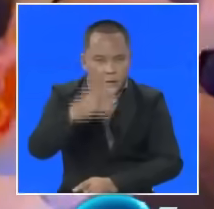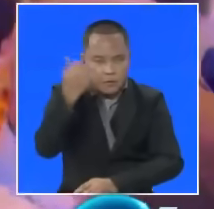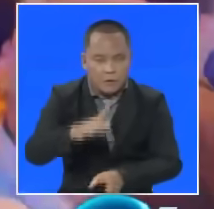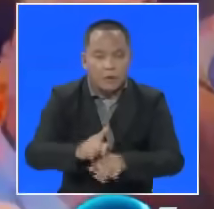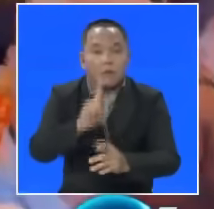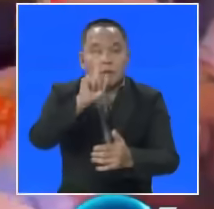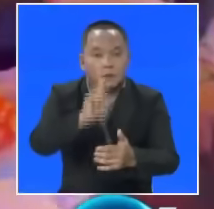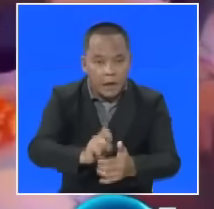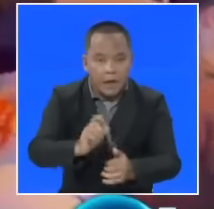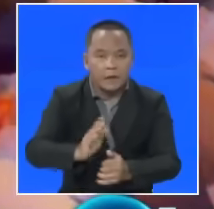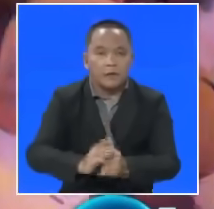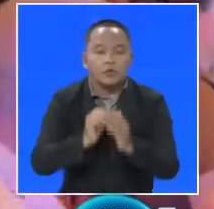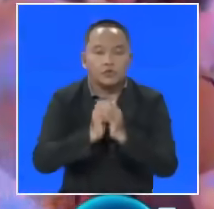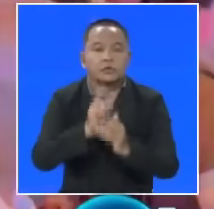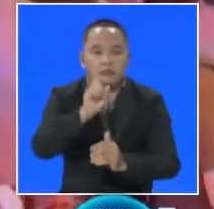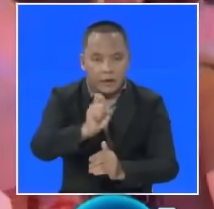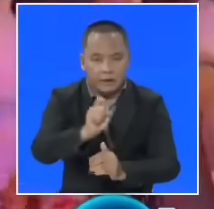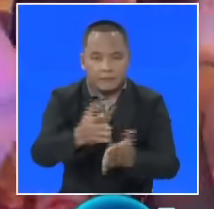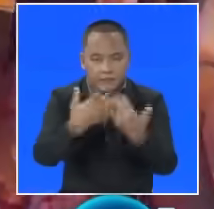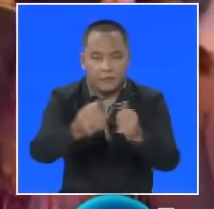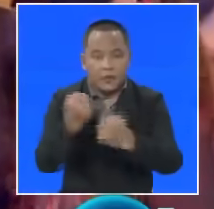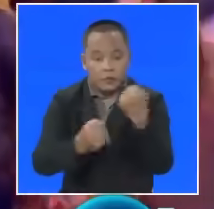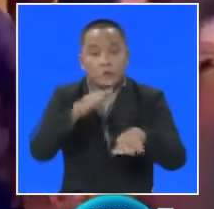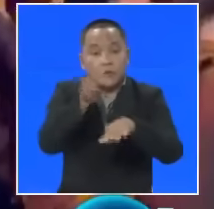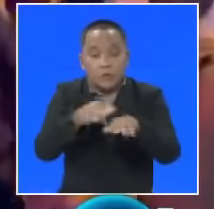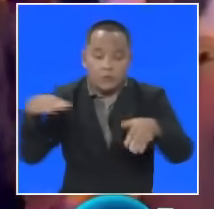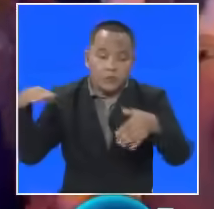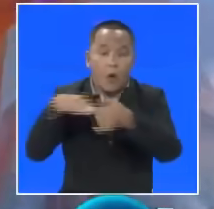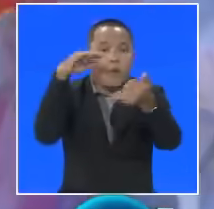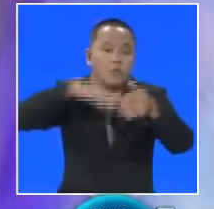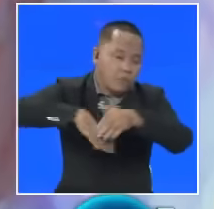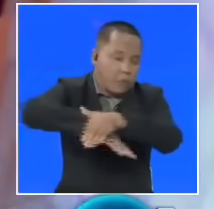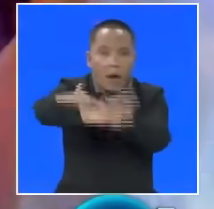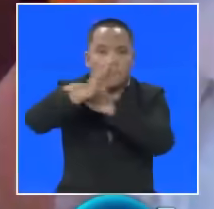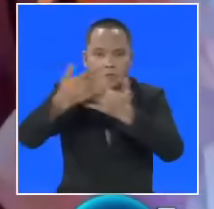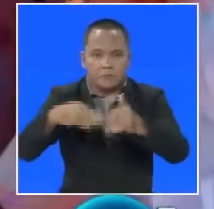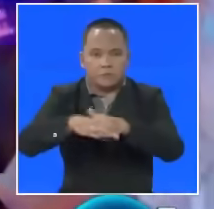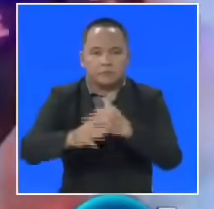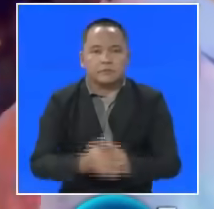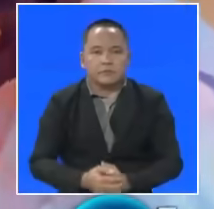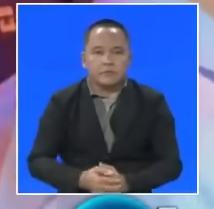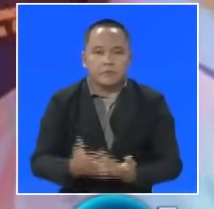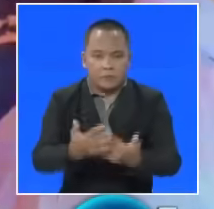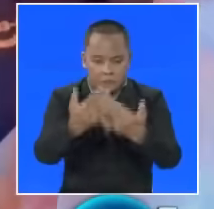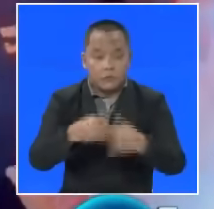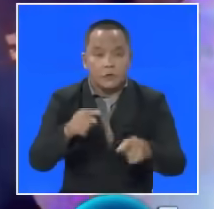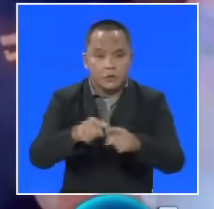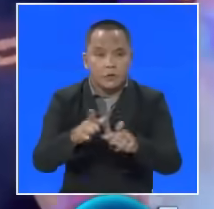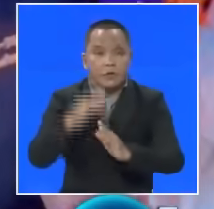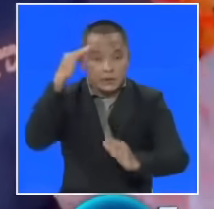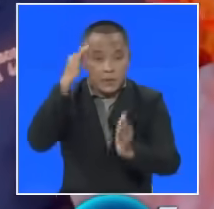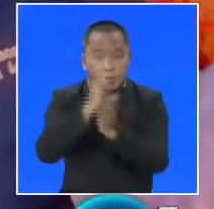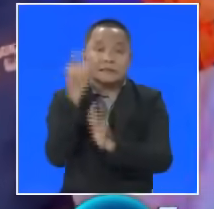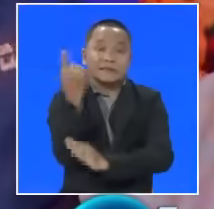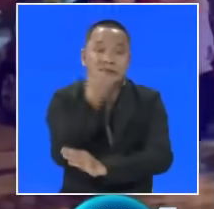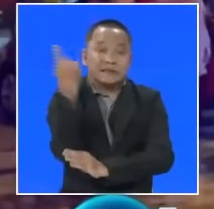ผู้เสียชีวิตก็คือเสียชีวิตในเวลาต่อมาส่วนรถกระบะที่ชนขับหนีไปก่อนหน้านี้แล้วขณะเกิดเหตุนะคะมีตำรวจท่อง